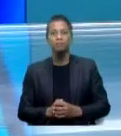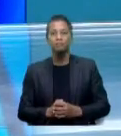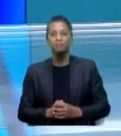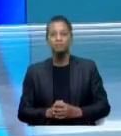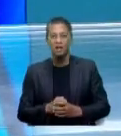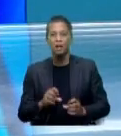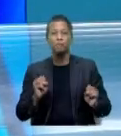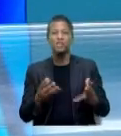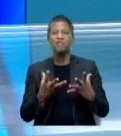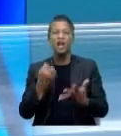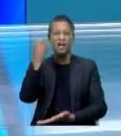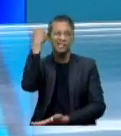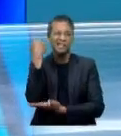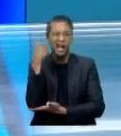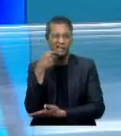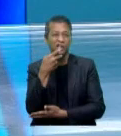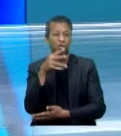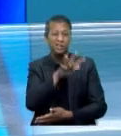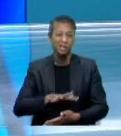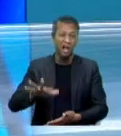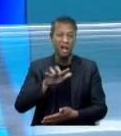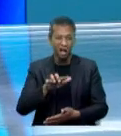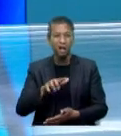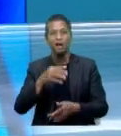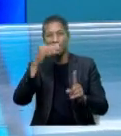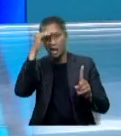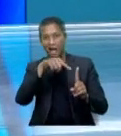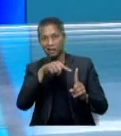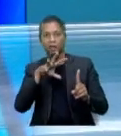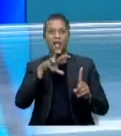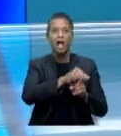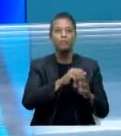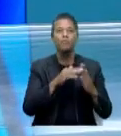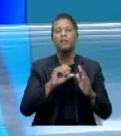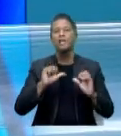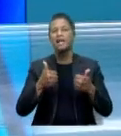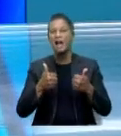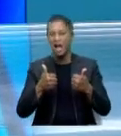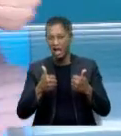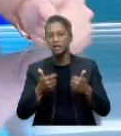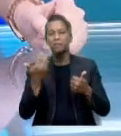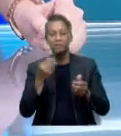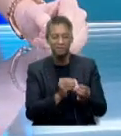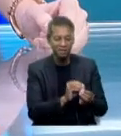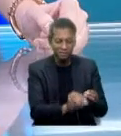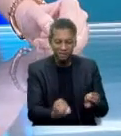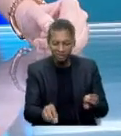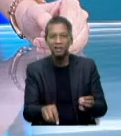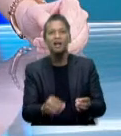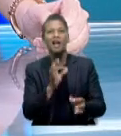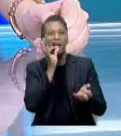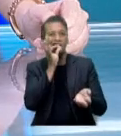Pemirsa, berbagai peristiwa kriminal terjadi di tanah air, antara lain pria ditangkap di rumahnya di Tangerang lantaran menanam ganja di halaman